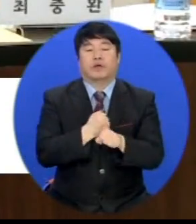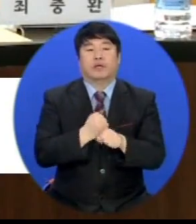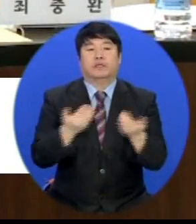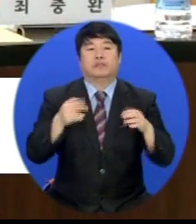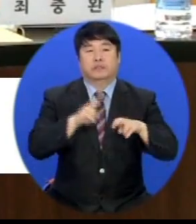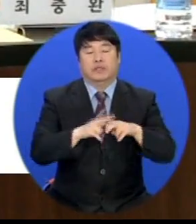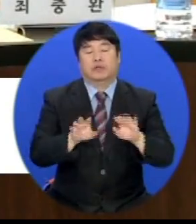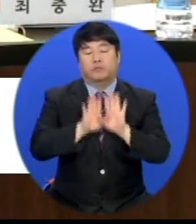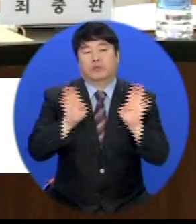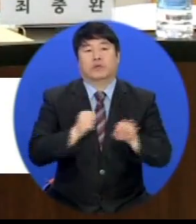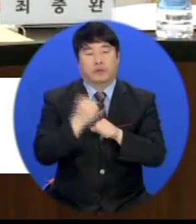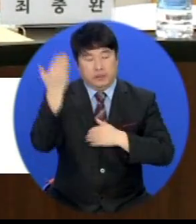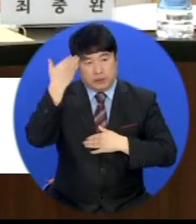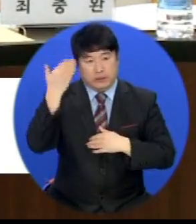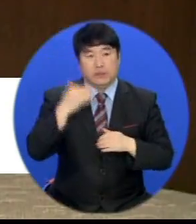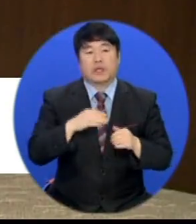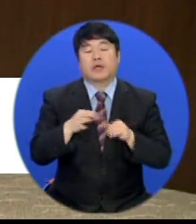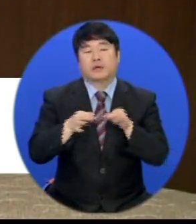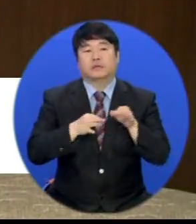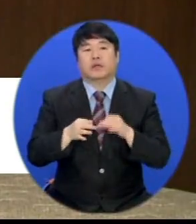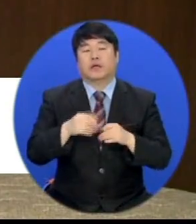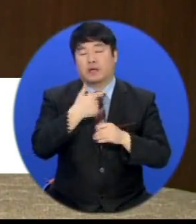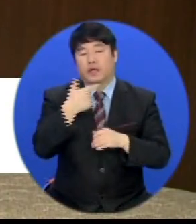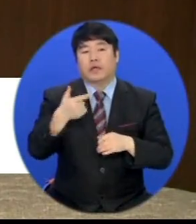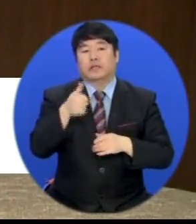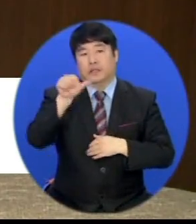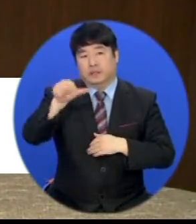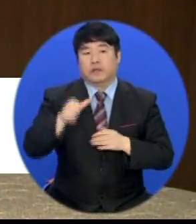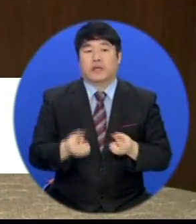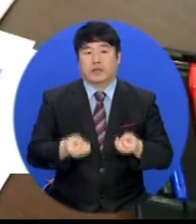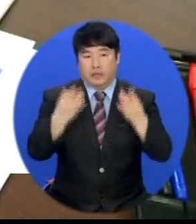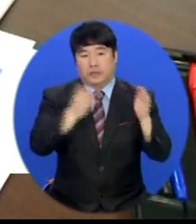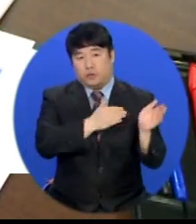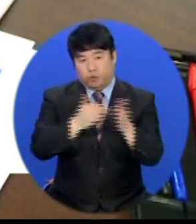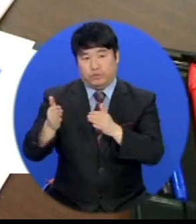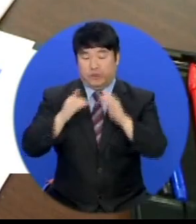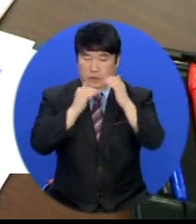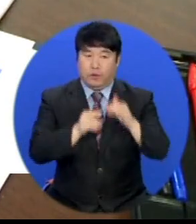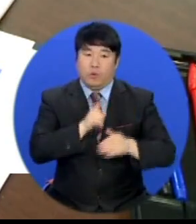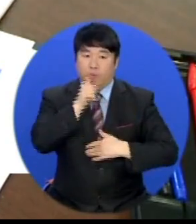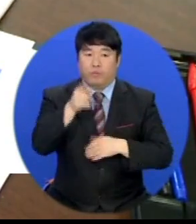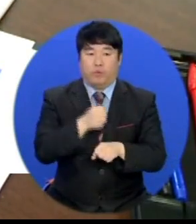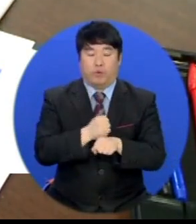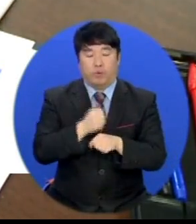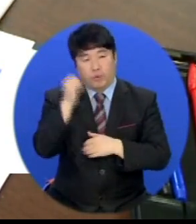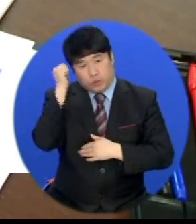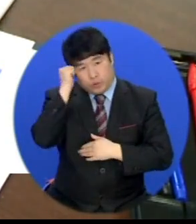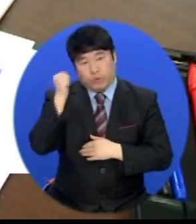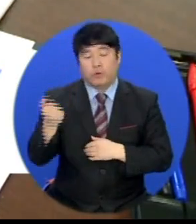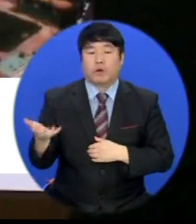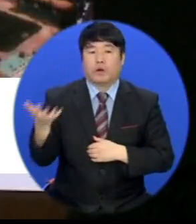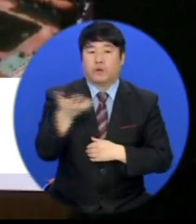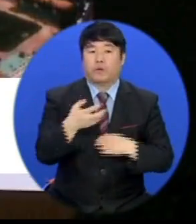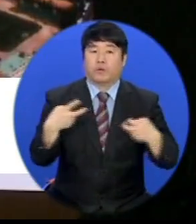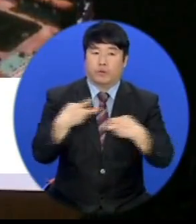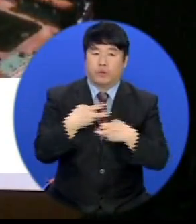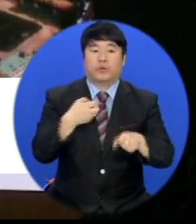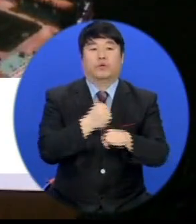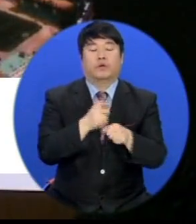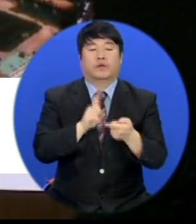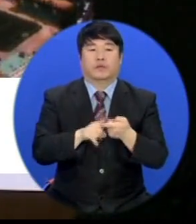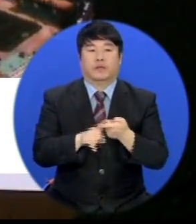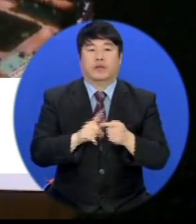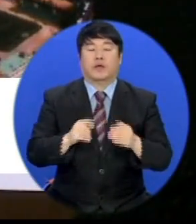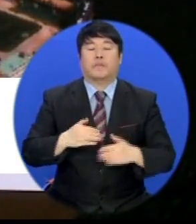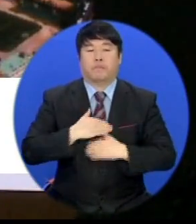중소기업 지식재산 경영인 대회 등 5개 행사의 준비 상황을 보고하고 숙박과 수송 대책 등 참가자의